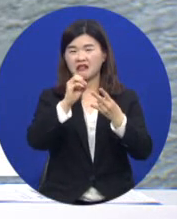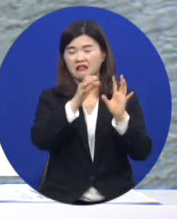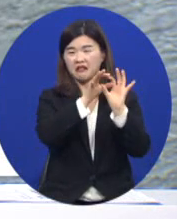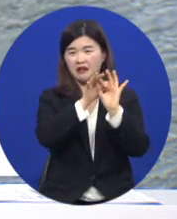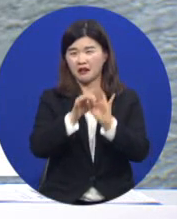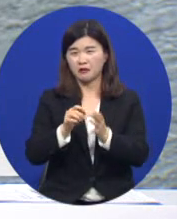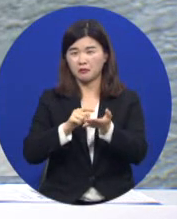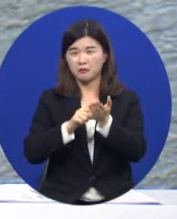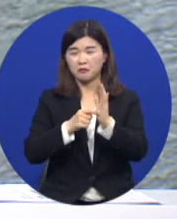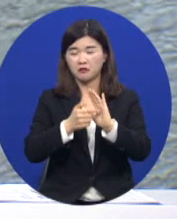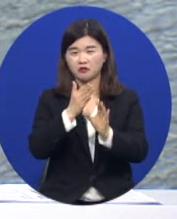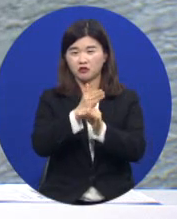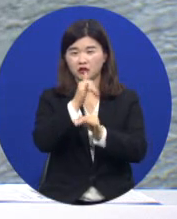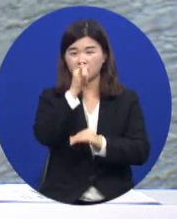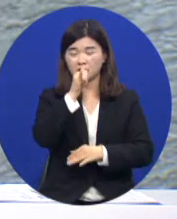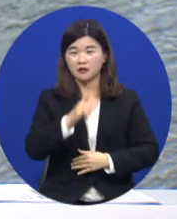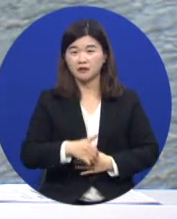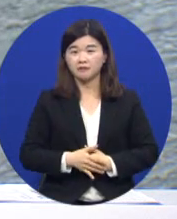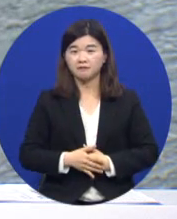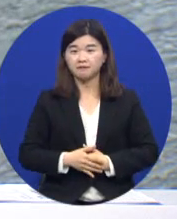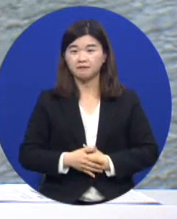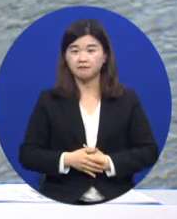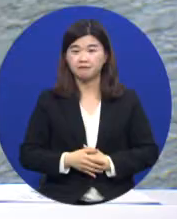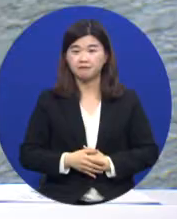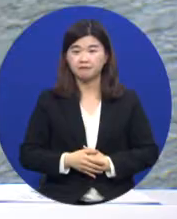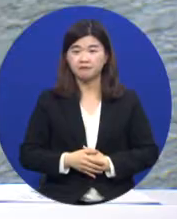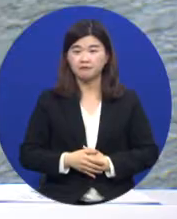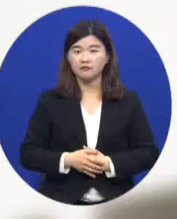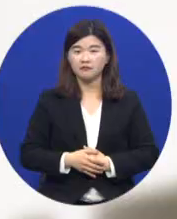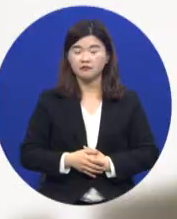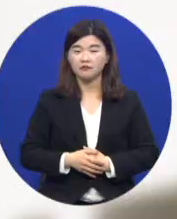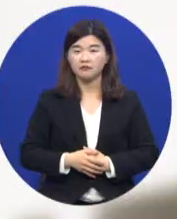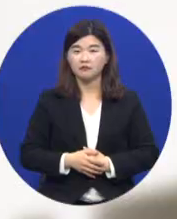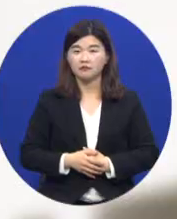않고 있습니다. 김찬영 기자입니다.